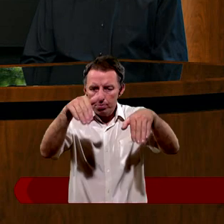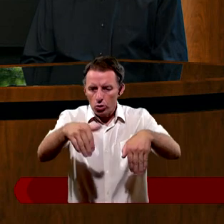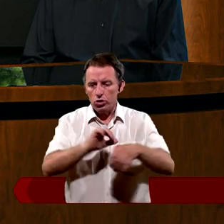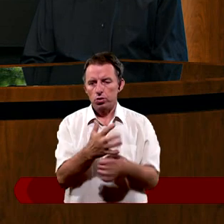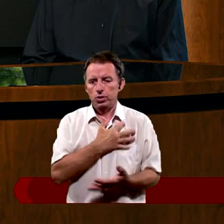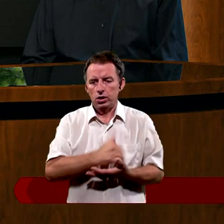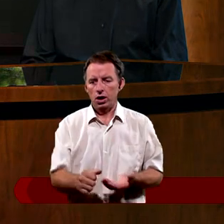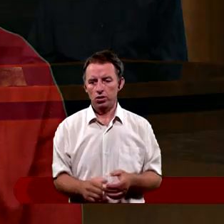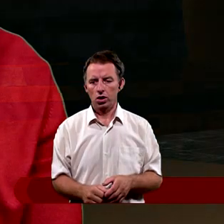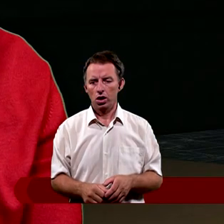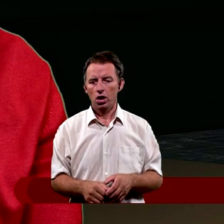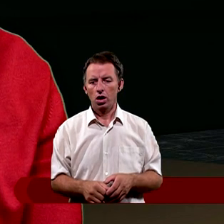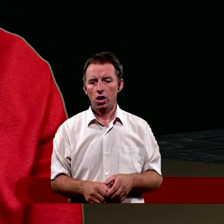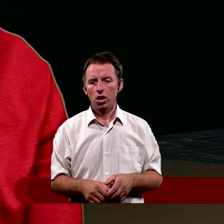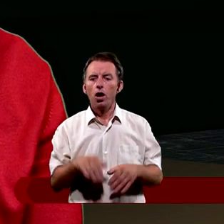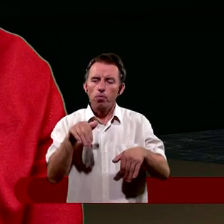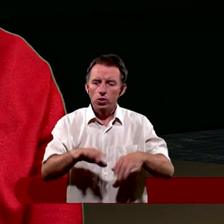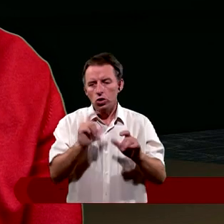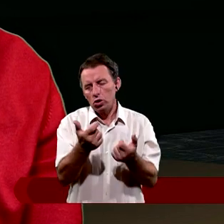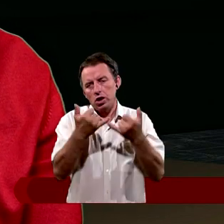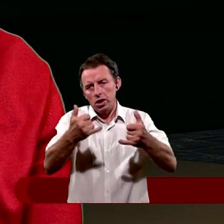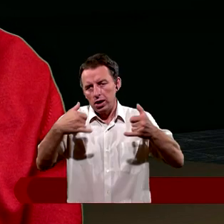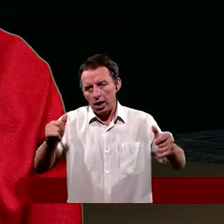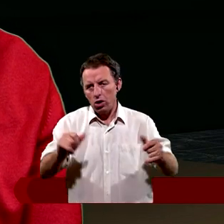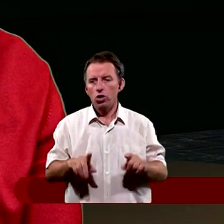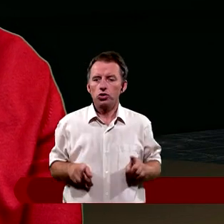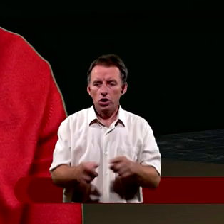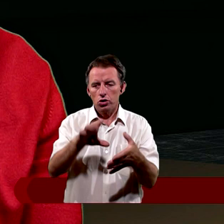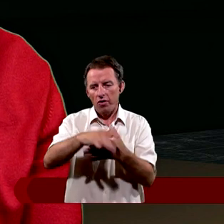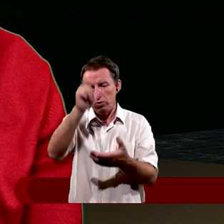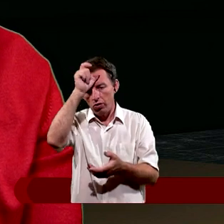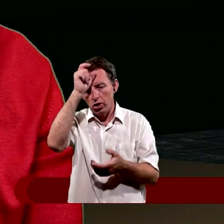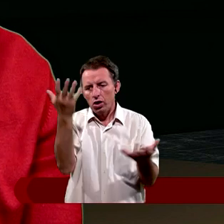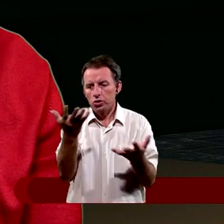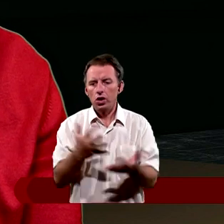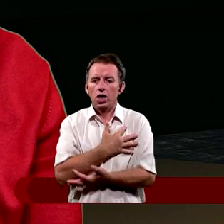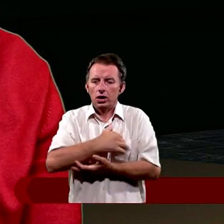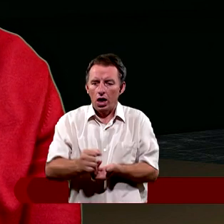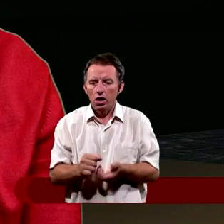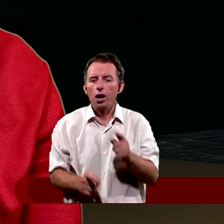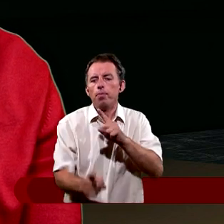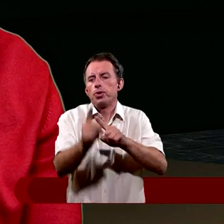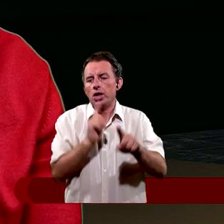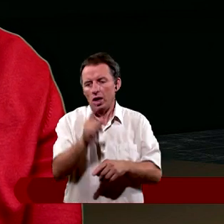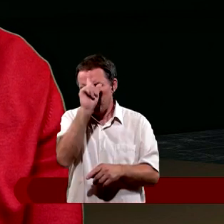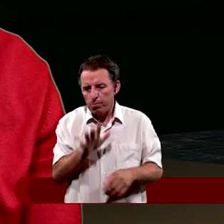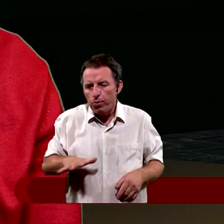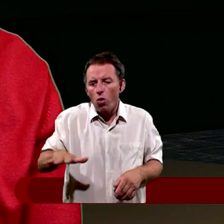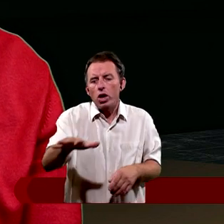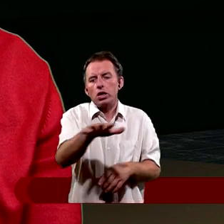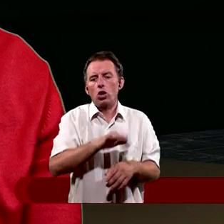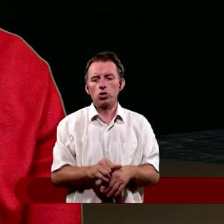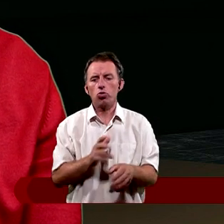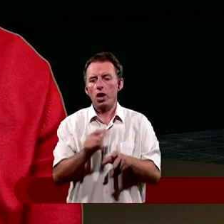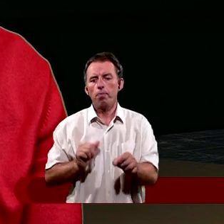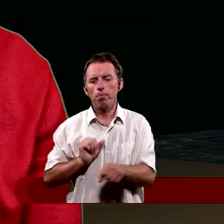się przestraszyć? Widzimy, że coś innego się dzieje z człowiekiem, gdzie strach przed społecznością, strach przed tym,